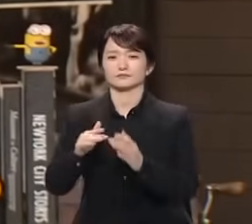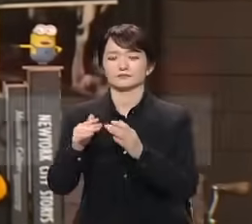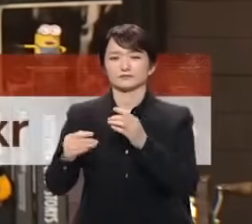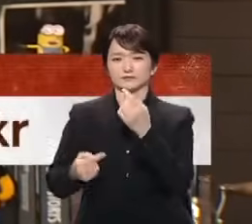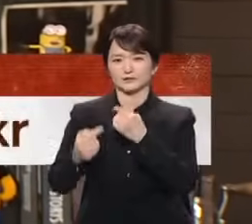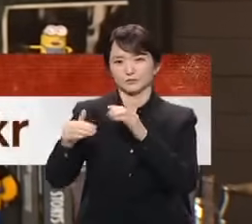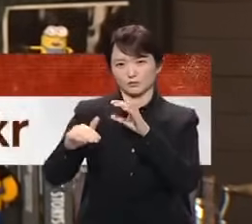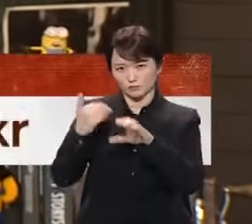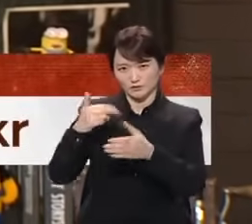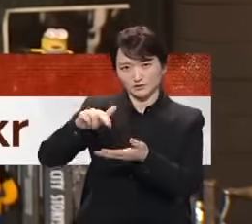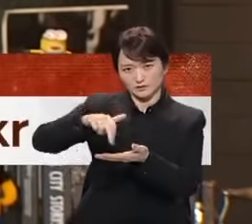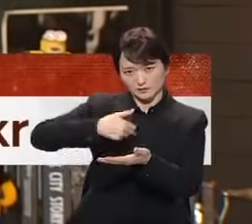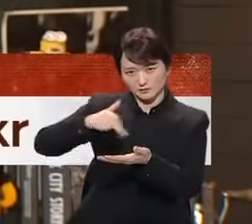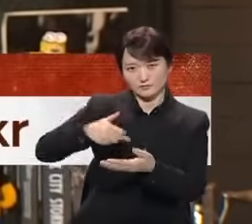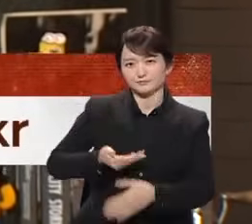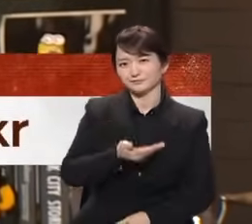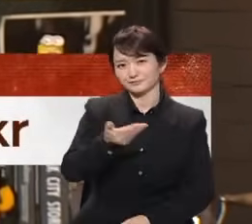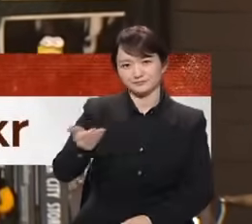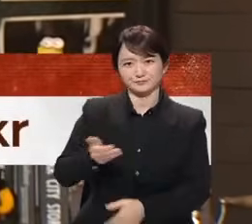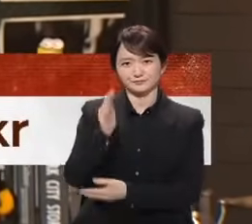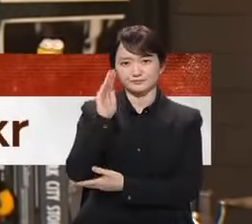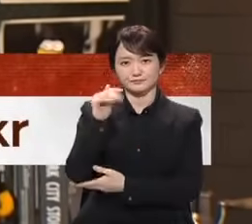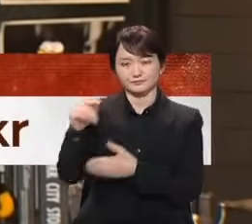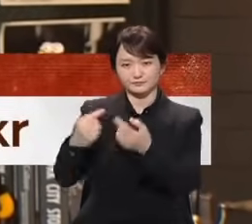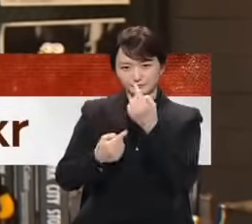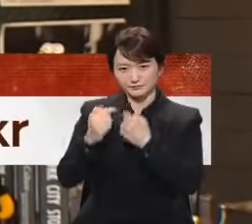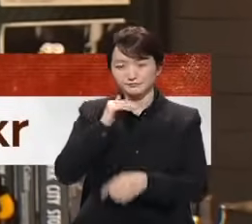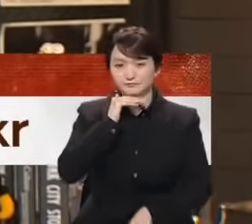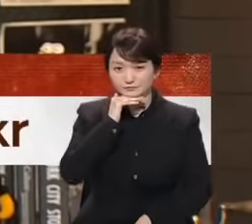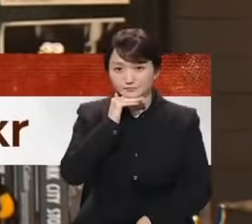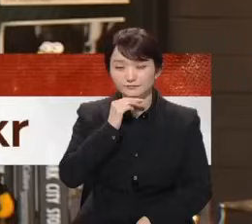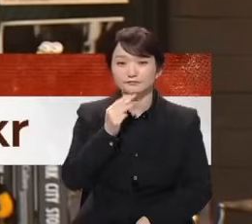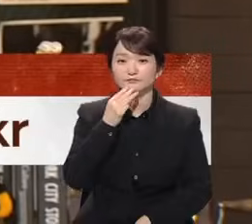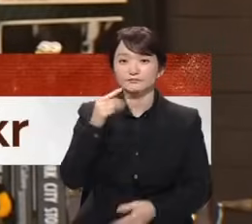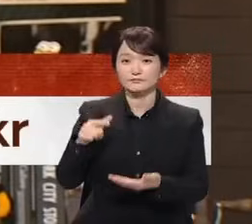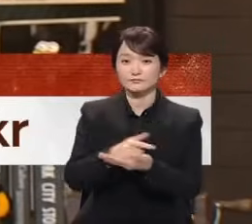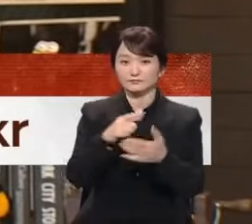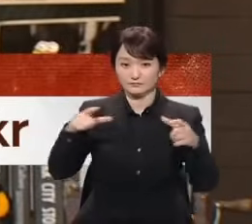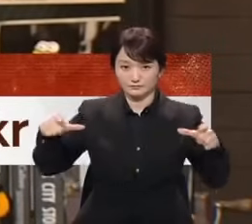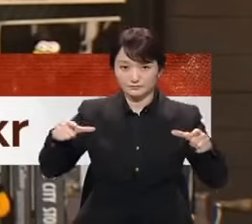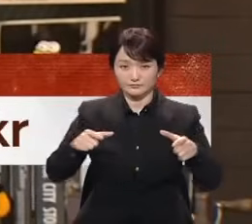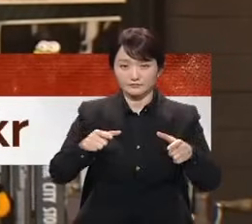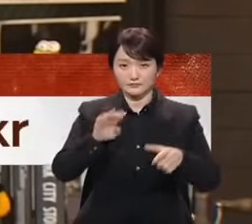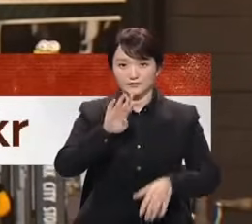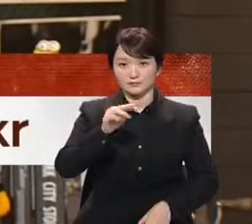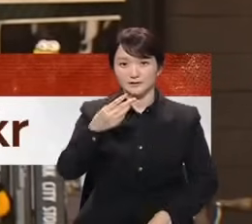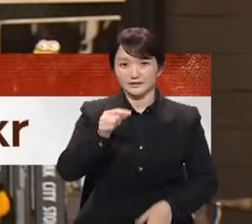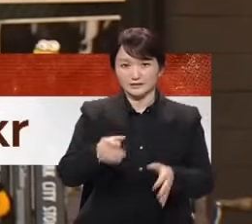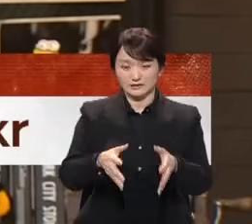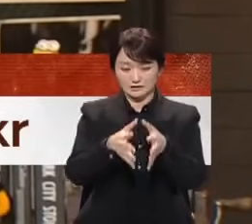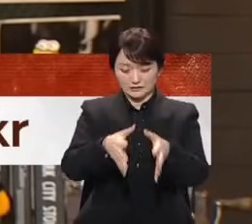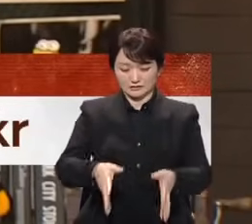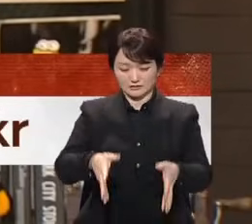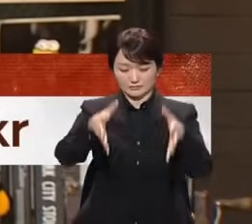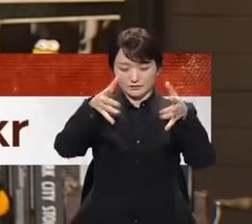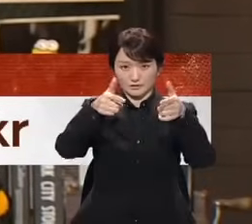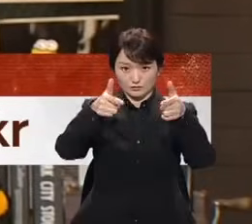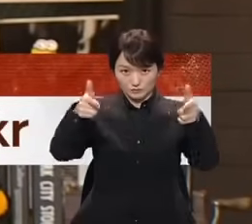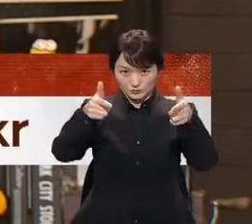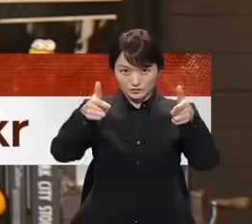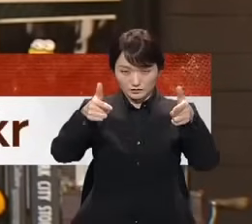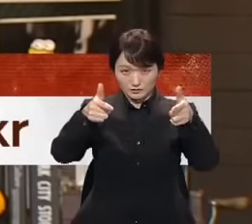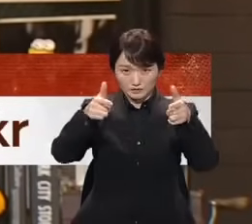제보 채널에서는 우리 가족 여러분들의 많은 사연과 제보 기다리고 있습니다. 자, 서울 강서구 6층짜리 빌라에서 사신다는 김모 선생님 보고